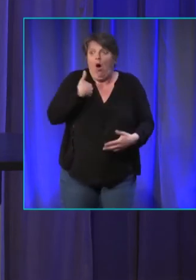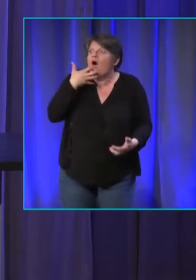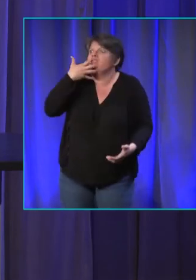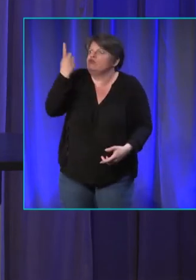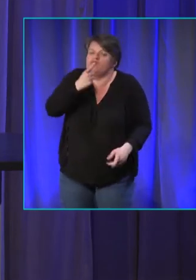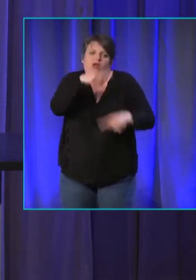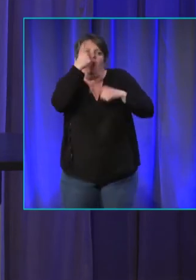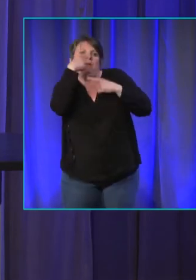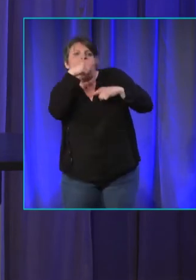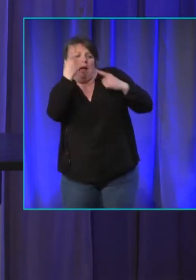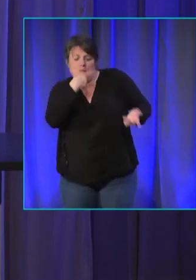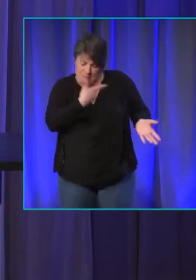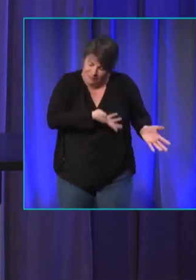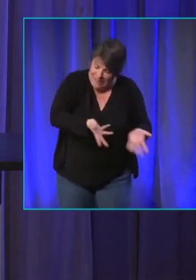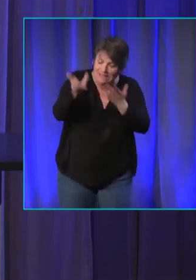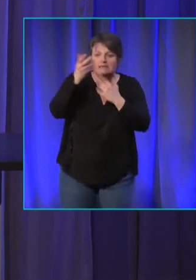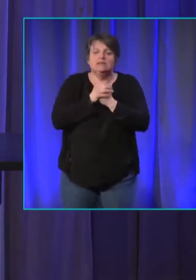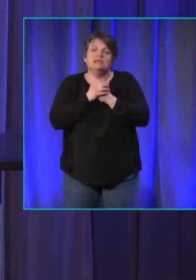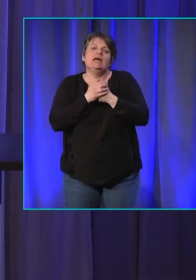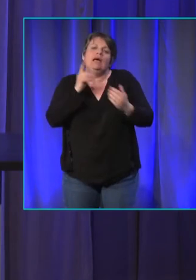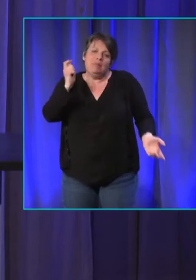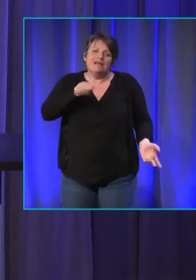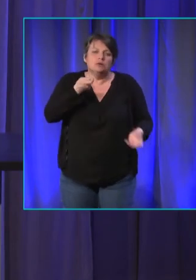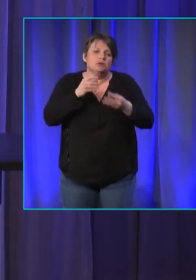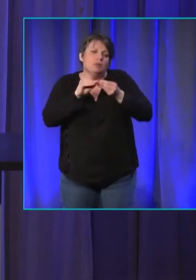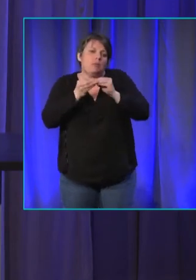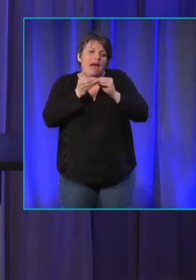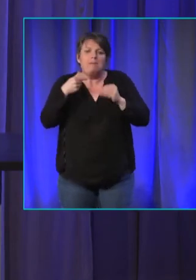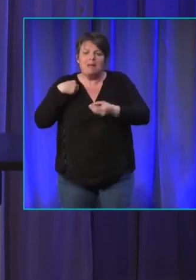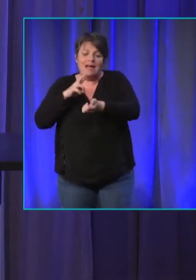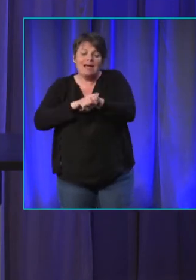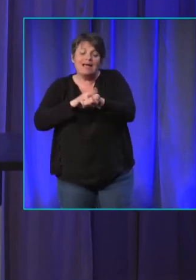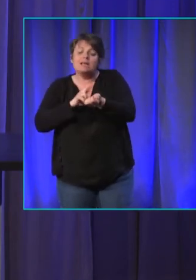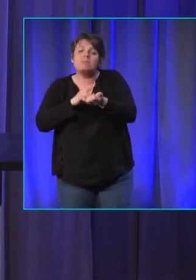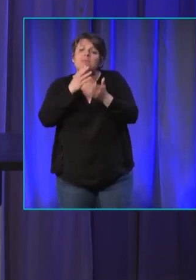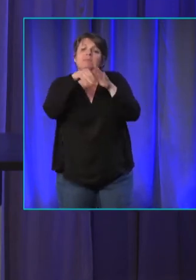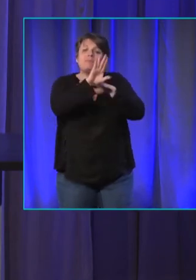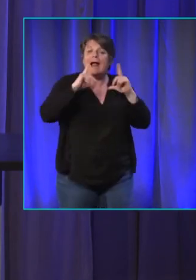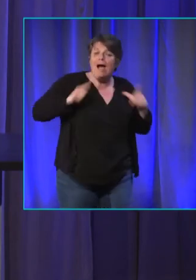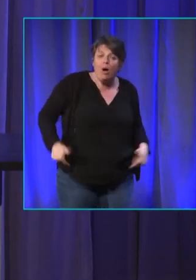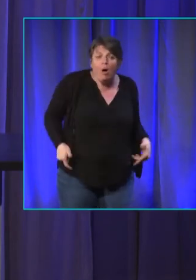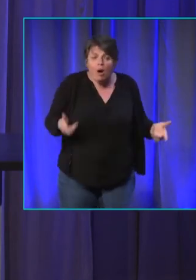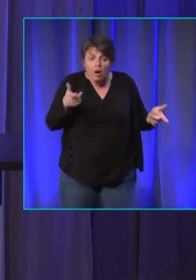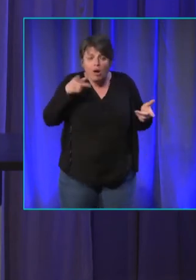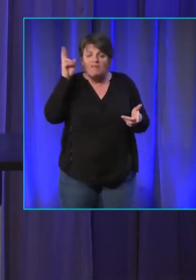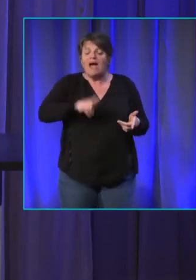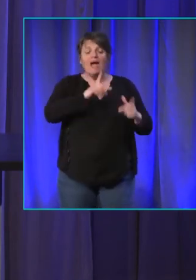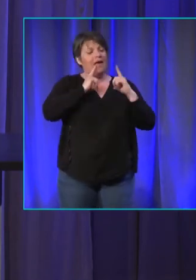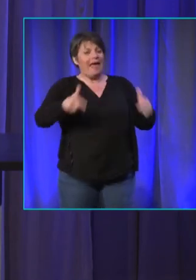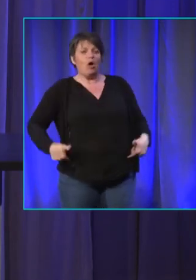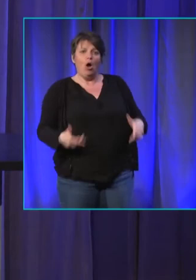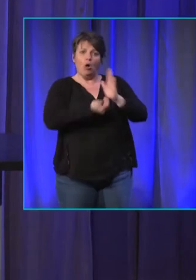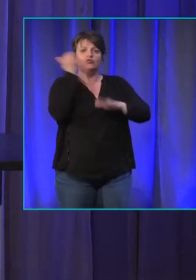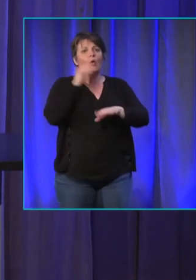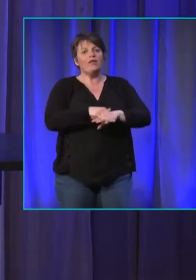les enfants. Hein. Ils ne demandent que ça. Alors, après, ça pose le problème du rythme scolaire aussi. C'est vrai qu'à l'école, quand ils sont assis du matin